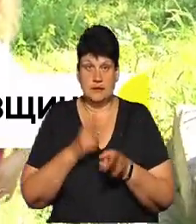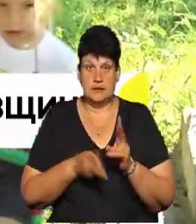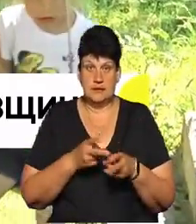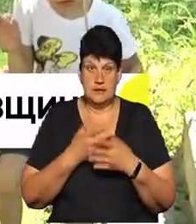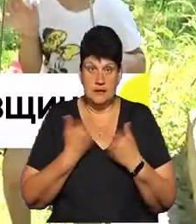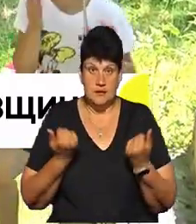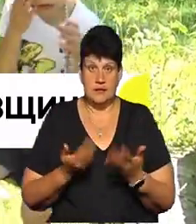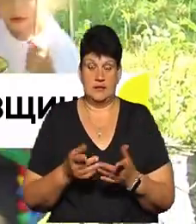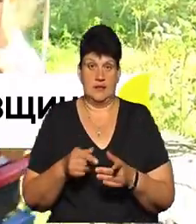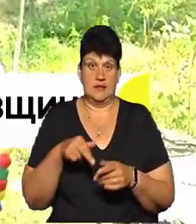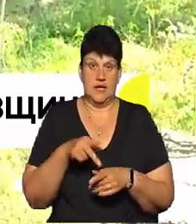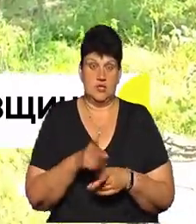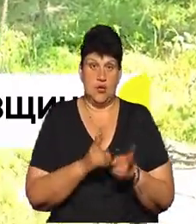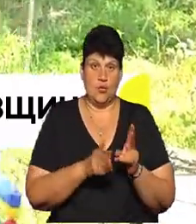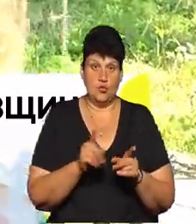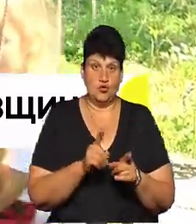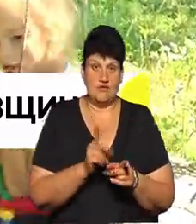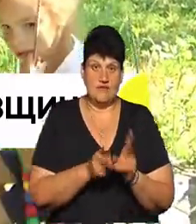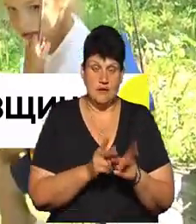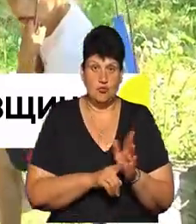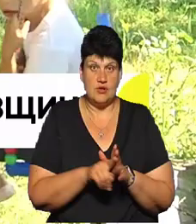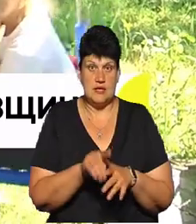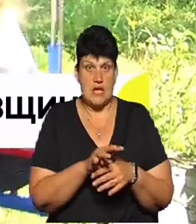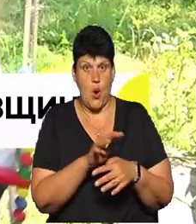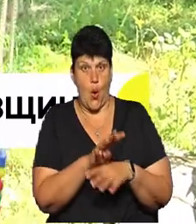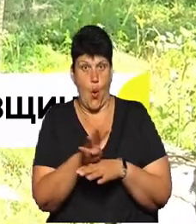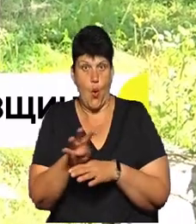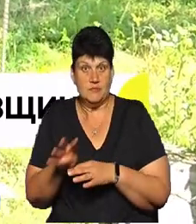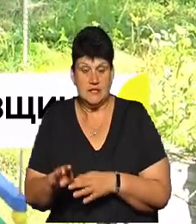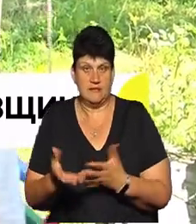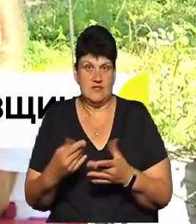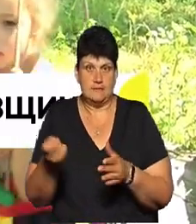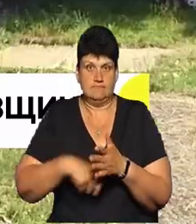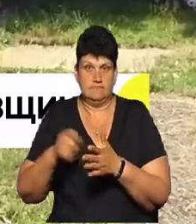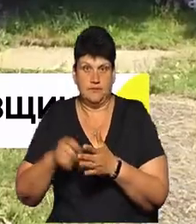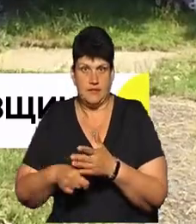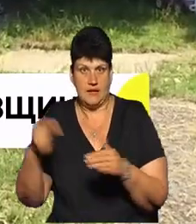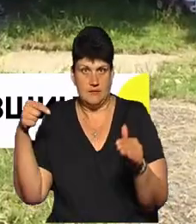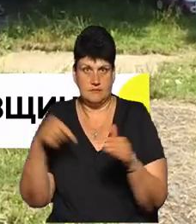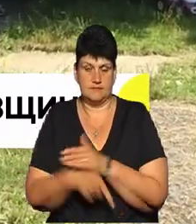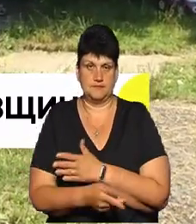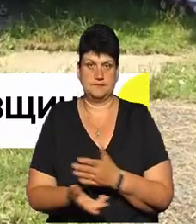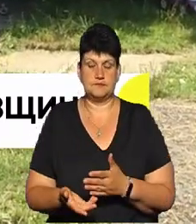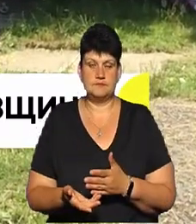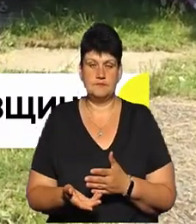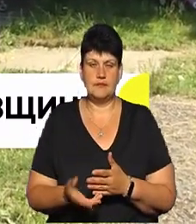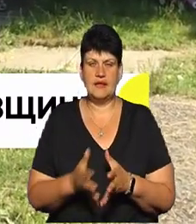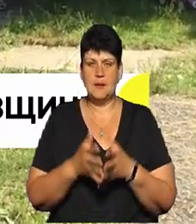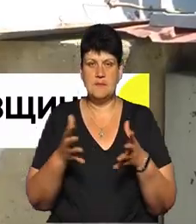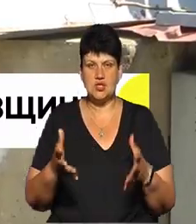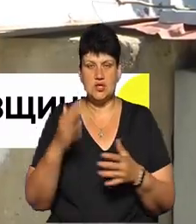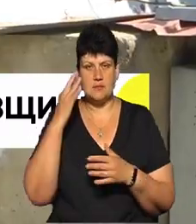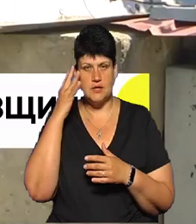на кухню, щоб щось приготувати, починається обстріли, ти все вимикаєш і швидко бігиш. Найбільша мрія сім'ї,